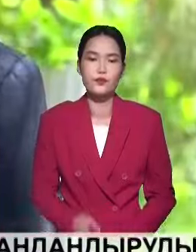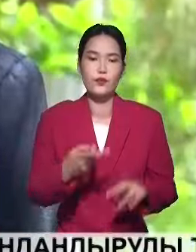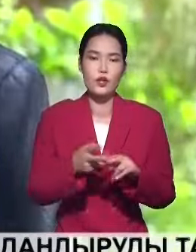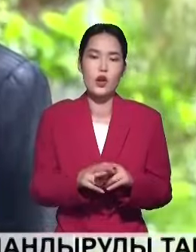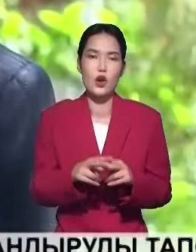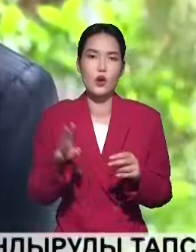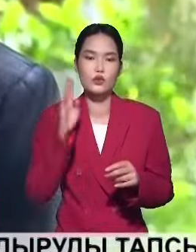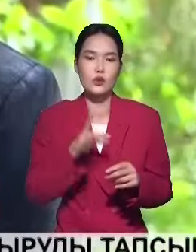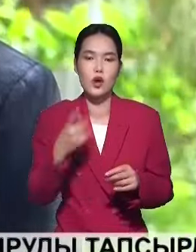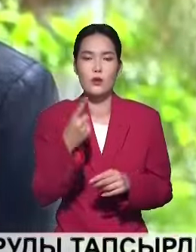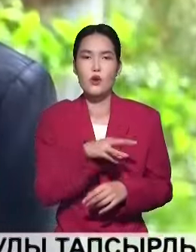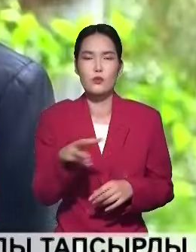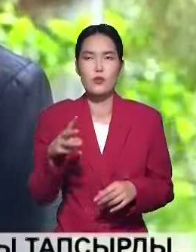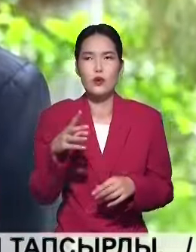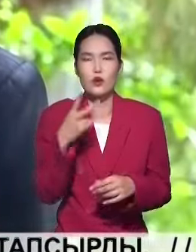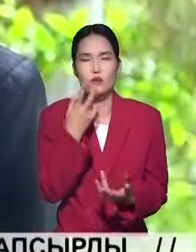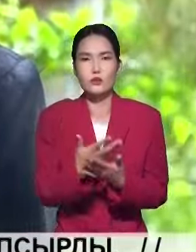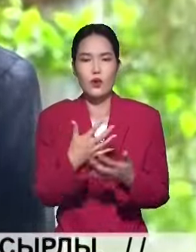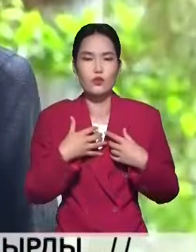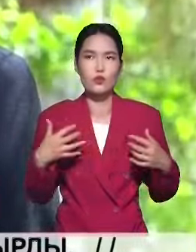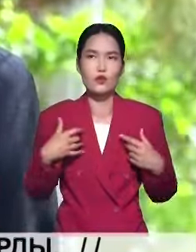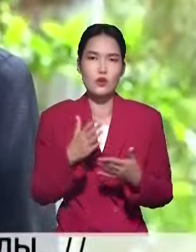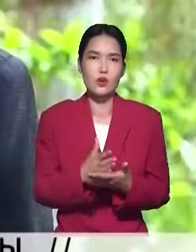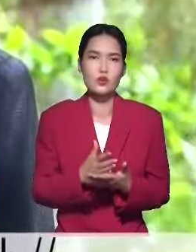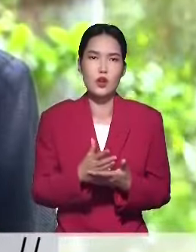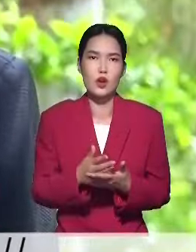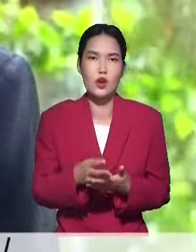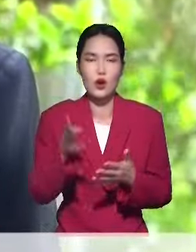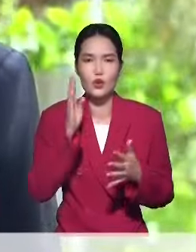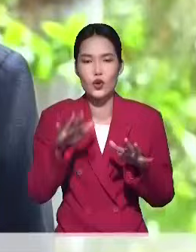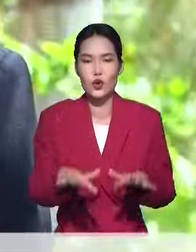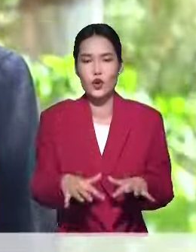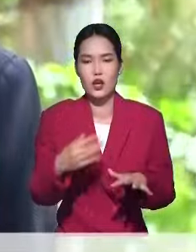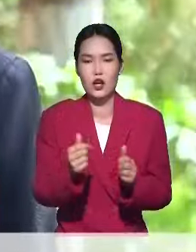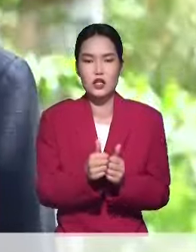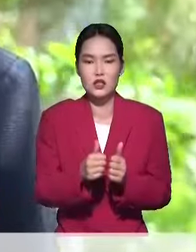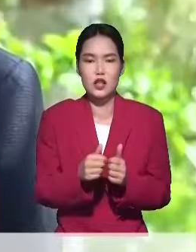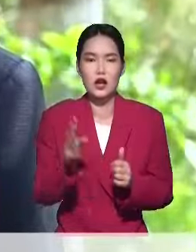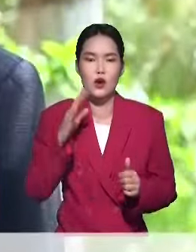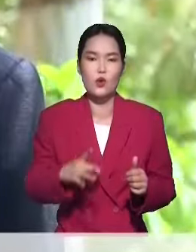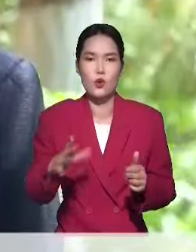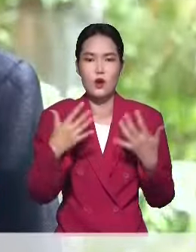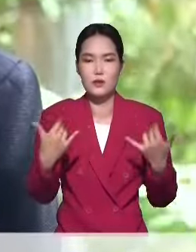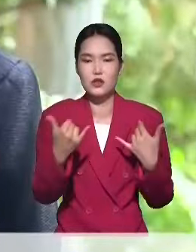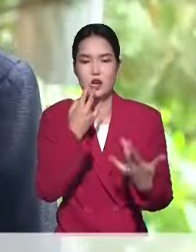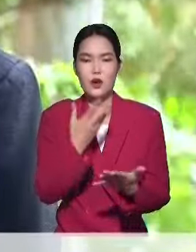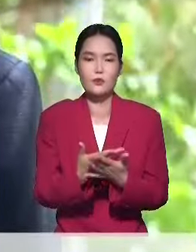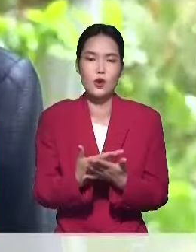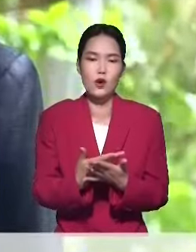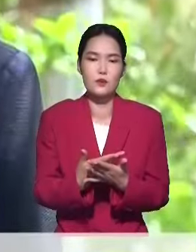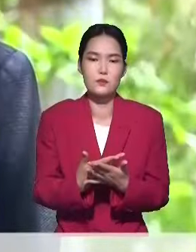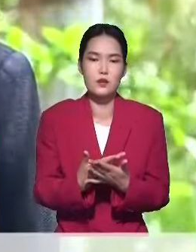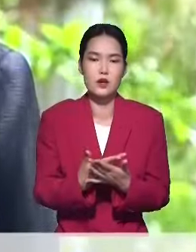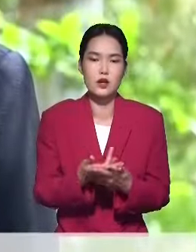саны 1 130 000 бас болды. Ол төлге дейін ғойын санаға. Төлмен қазір шамамен, төлмен санаға